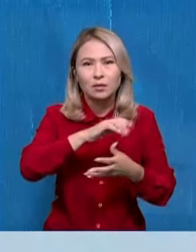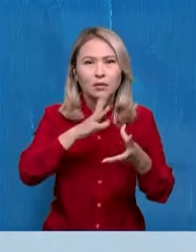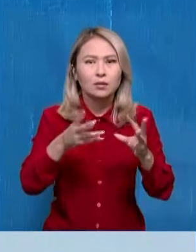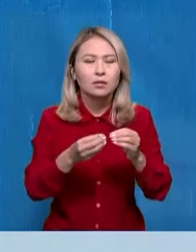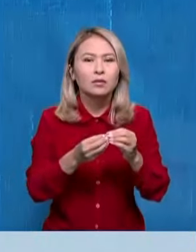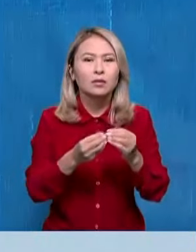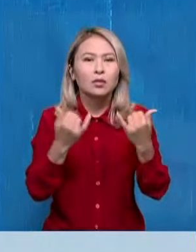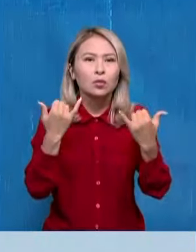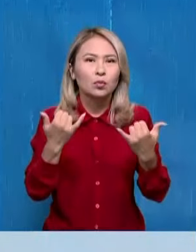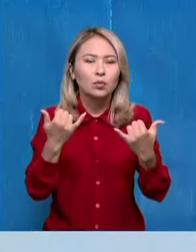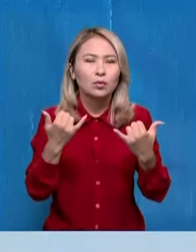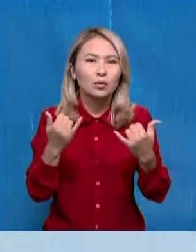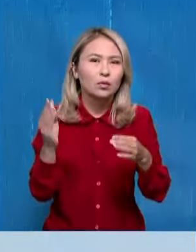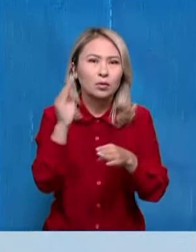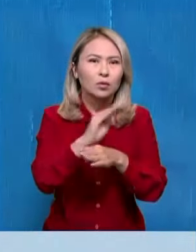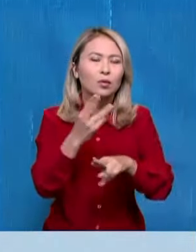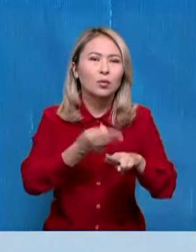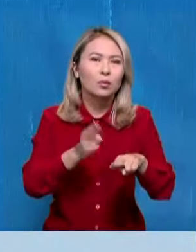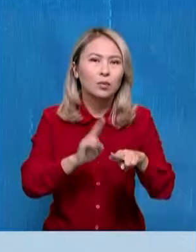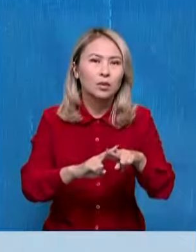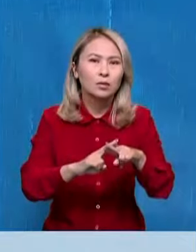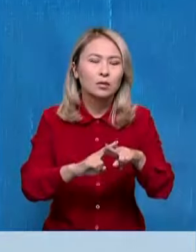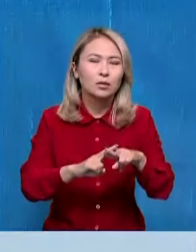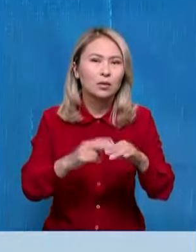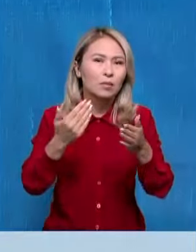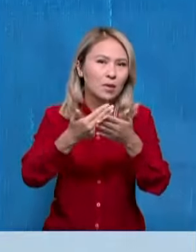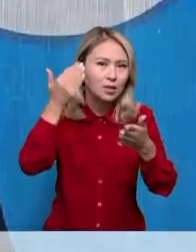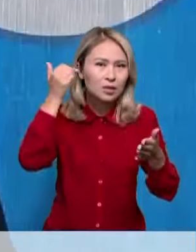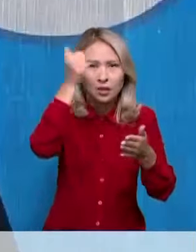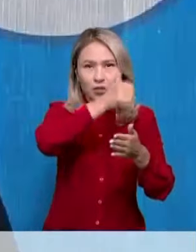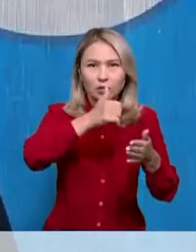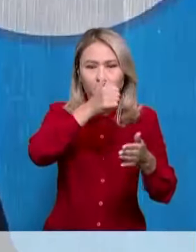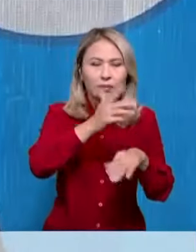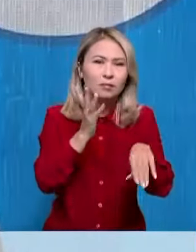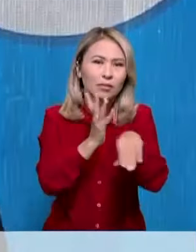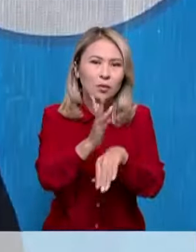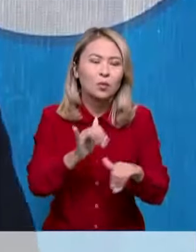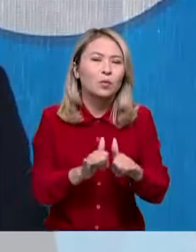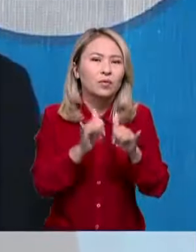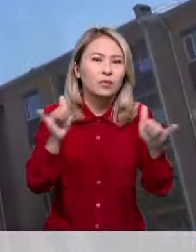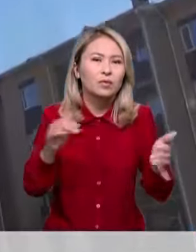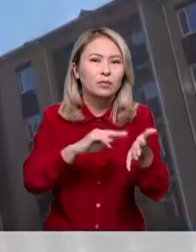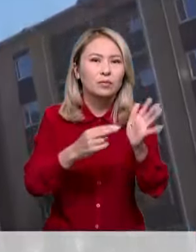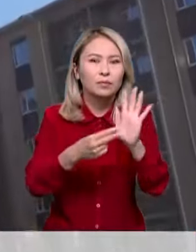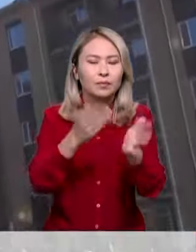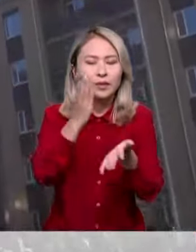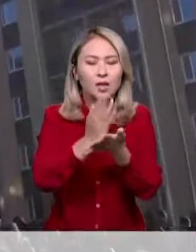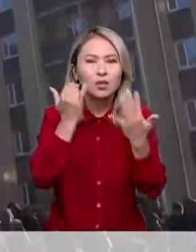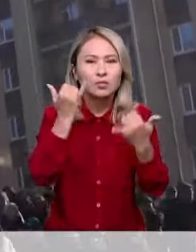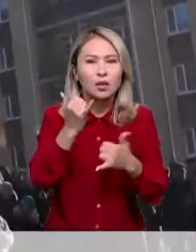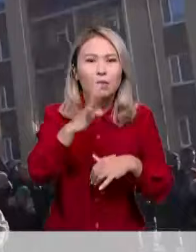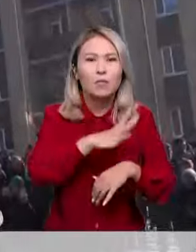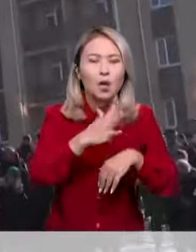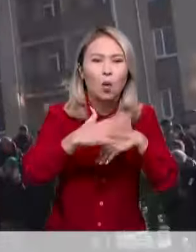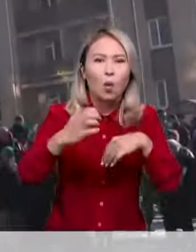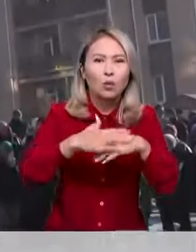біздің ақмолалықтар. Ол дегеніміз былтырғы жылдардың 5 есе көрсеткішін арттырып отырмыз. Көкшетаудағы Сарыарқа